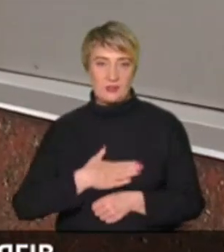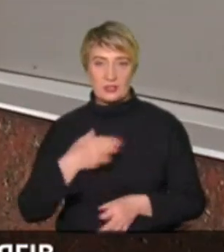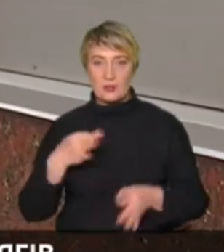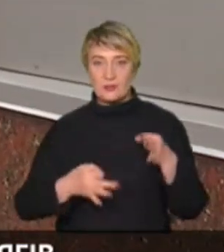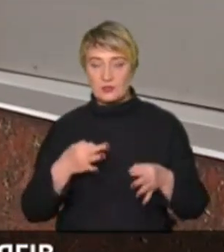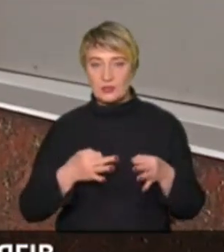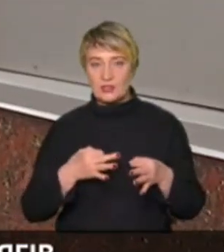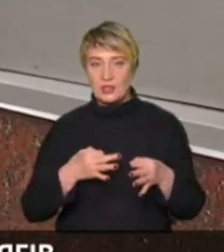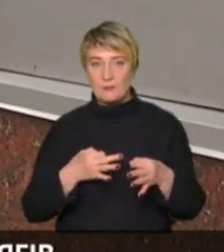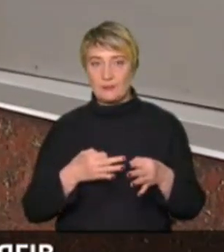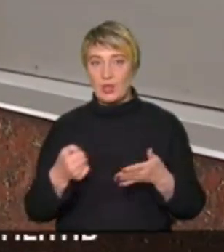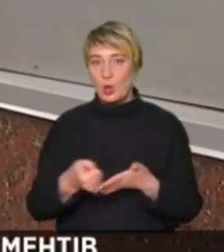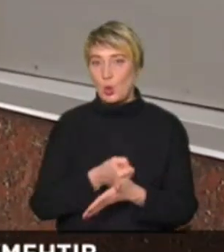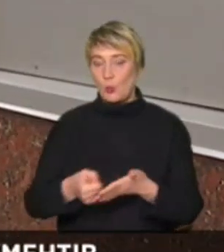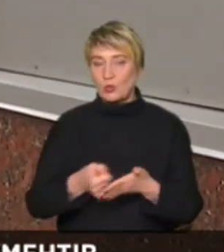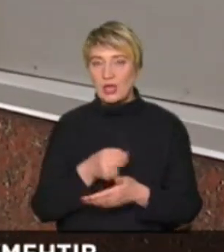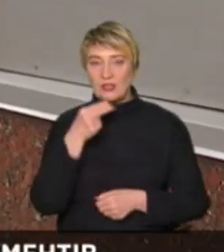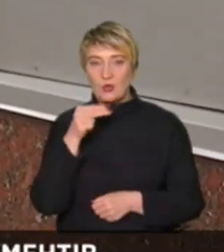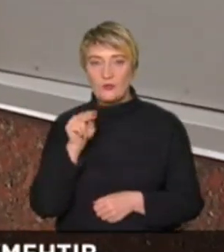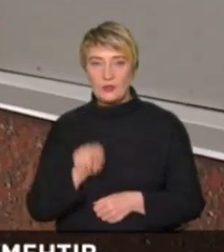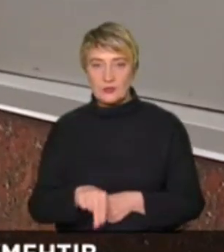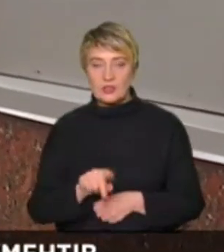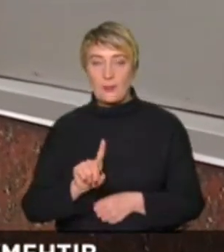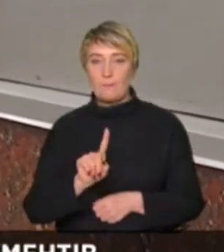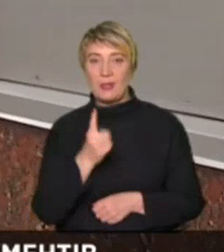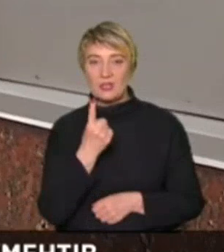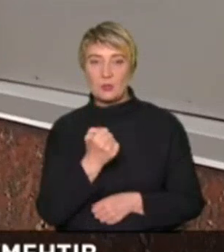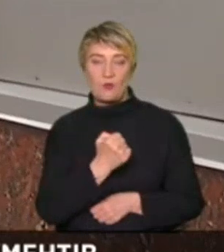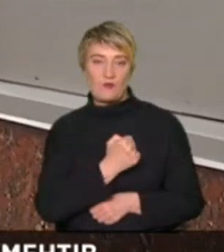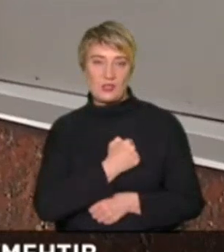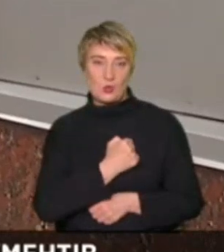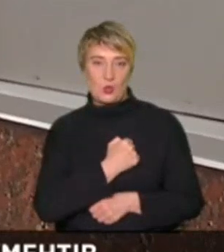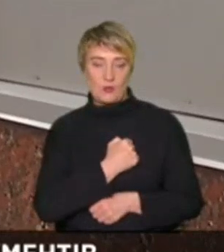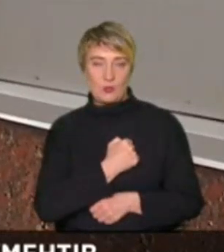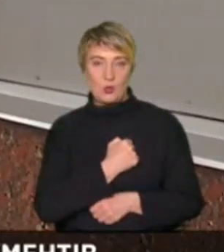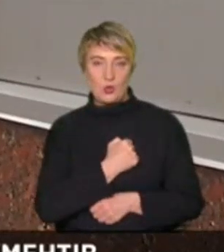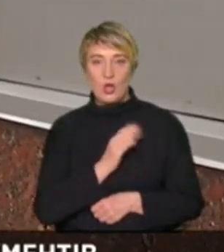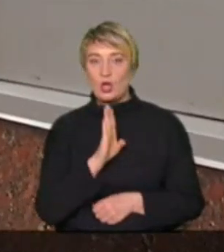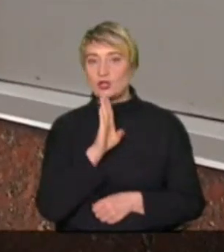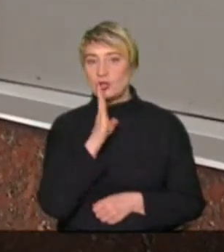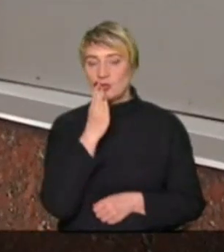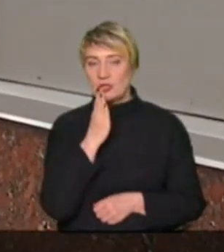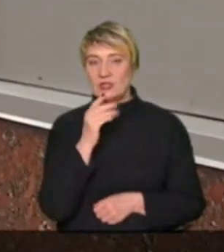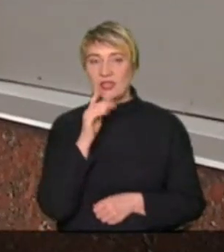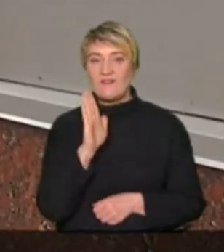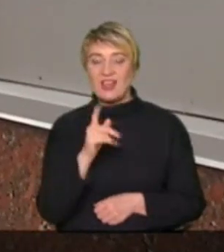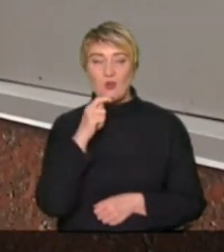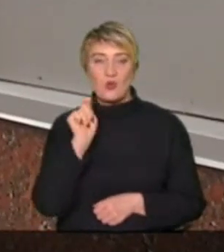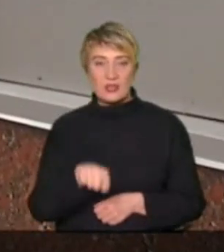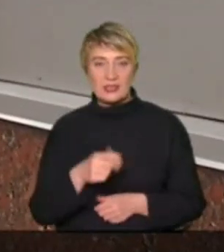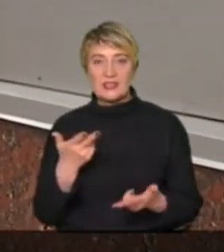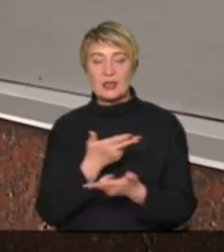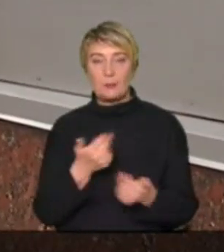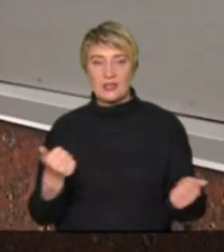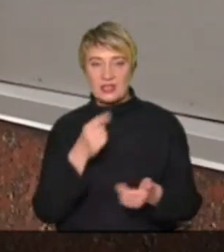клопотання обвинувачення, і першому військовому злочинцю в Україні призначили довічне покарання. Ми